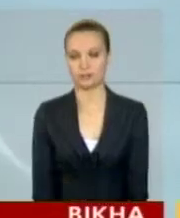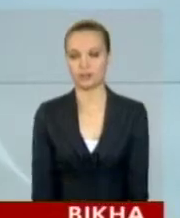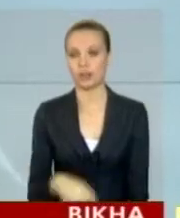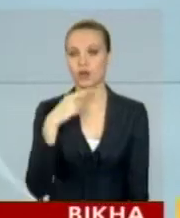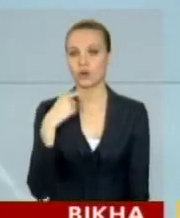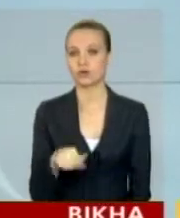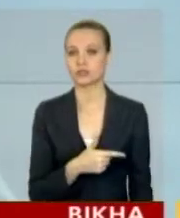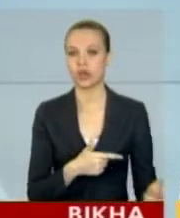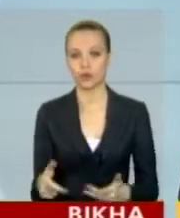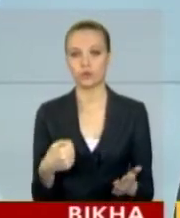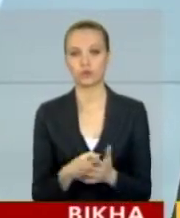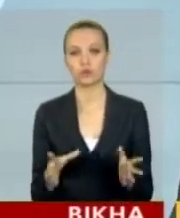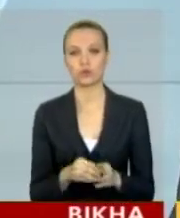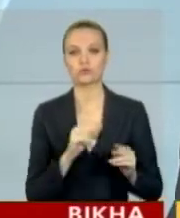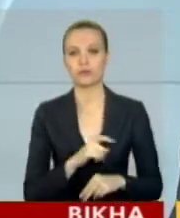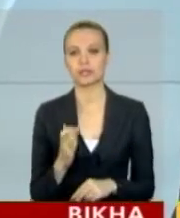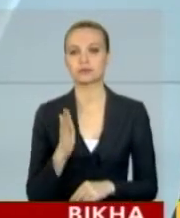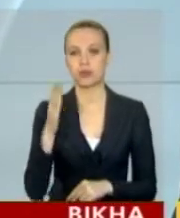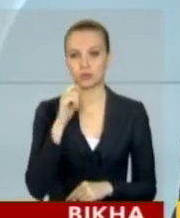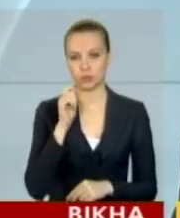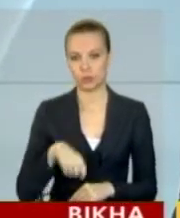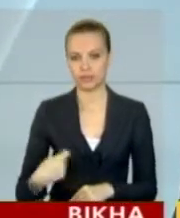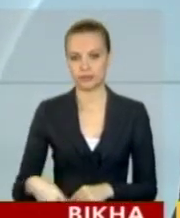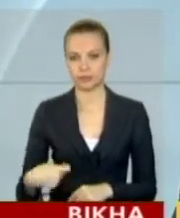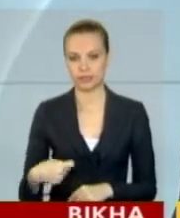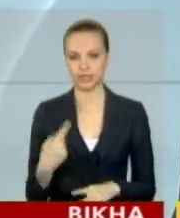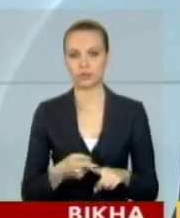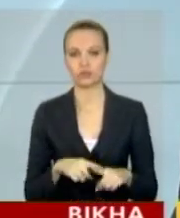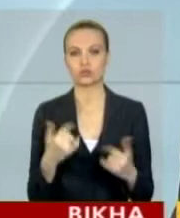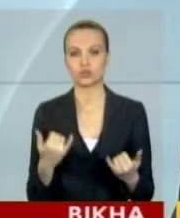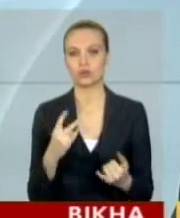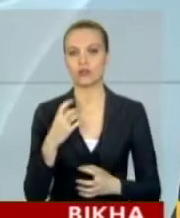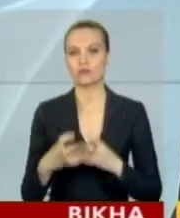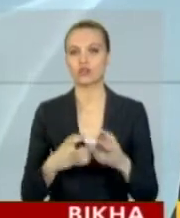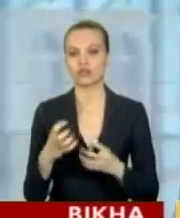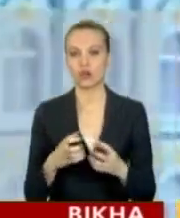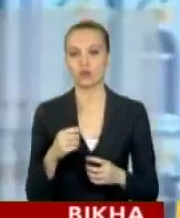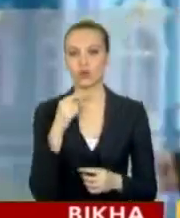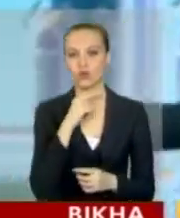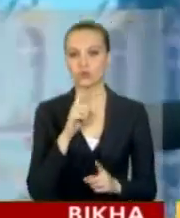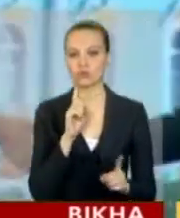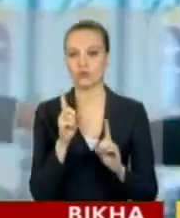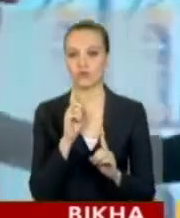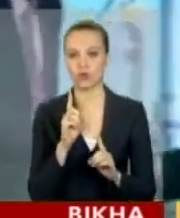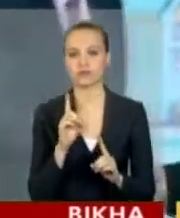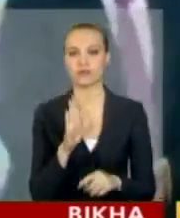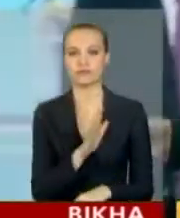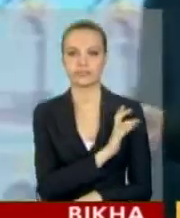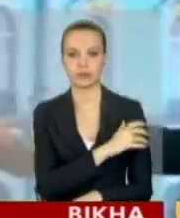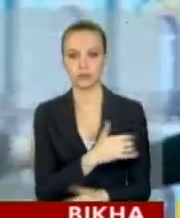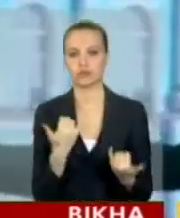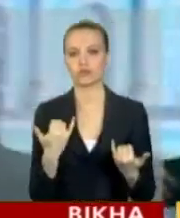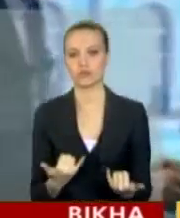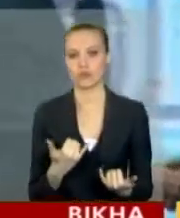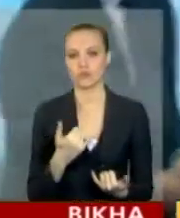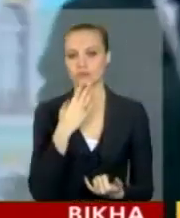Росія готова до співпраці з майбутнім українським президентом про це на міжнародному економічному форуму в формі в санкт-петербурзі